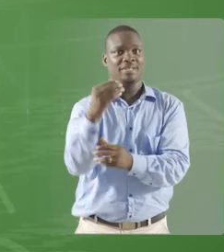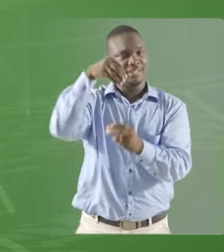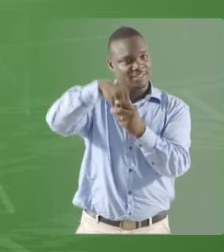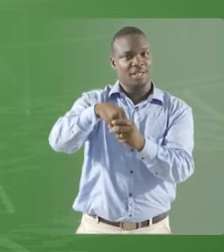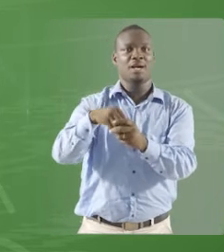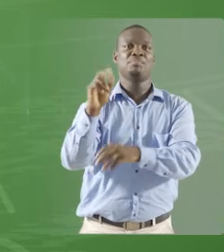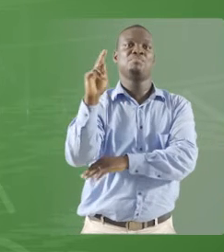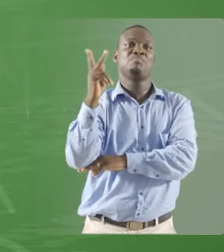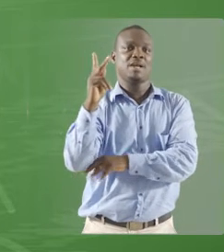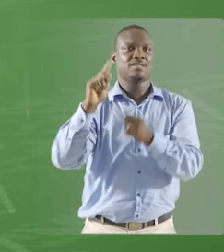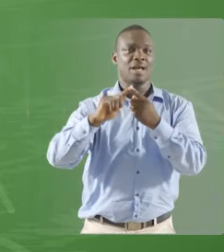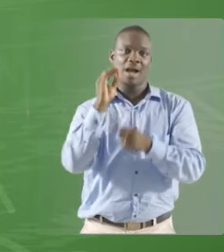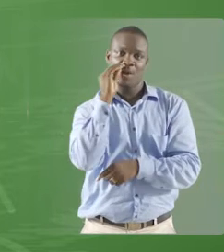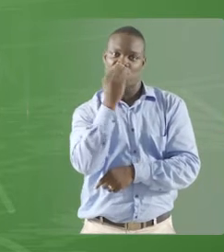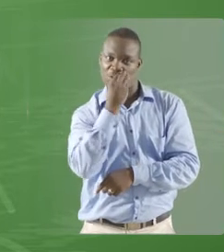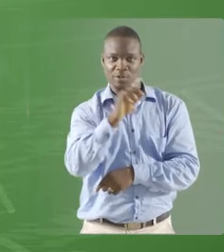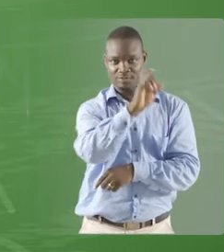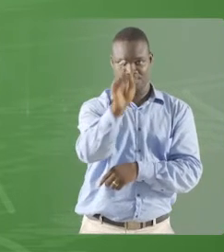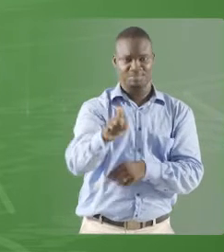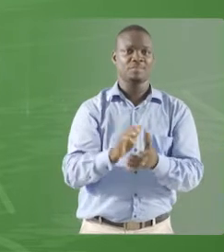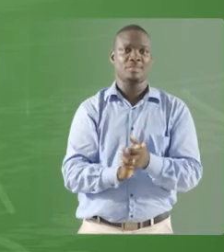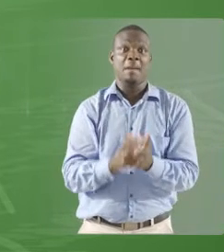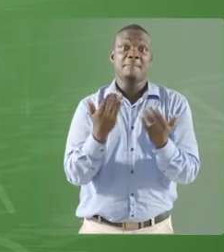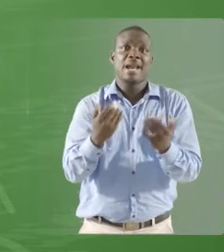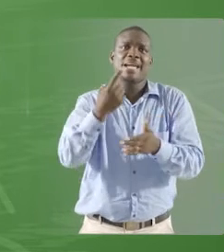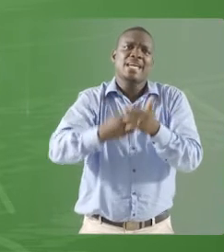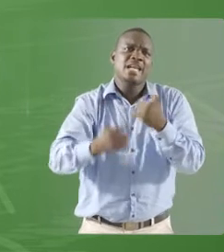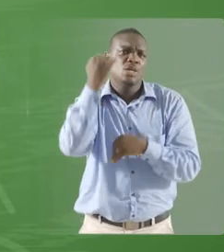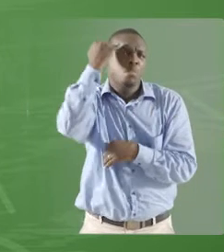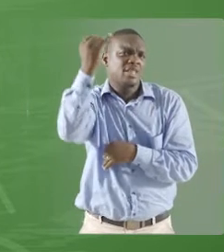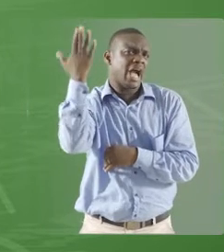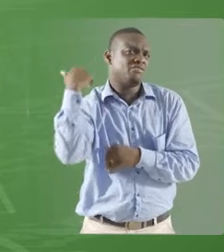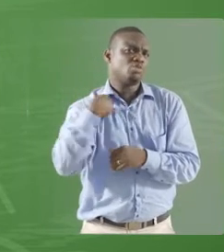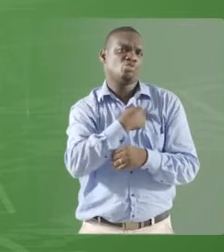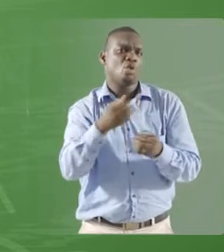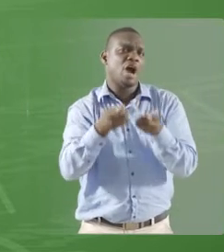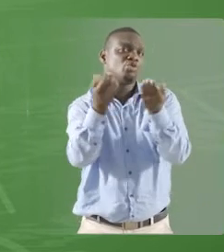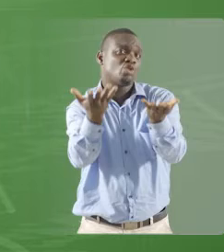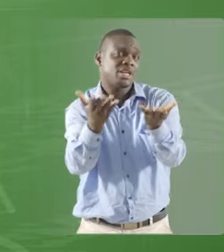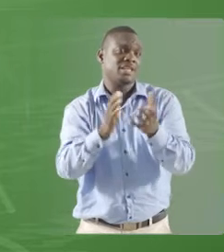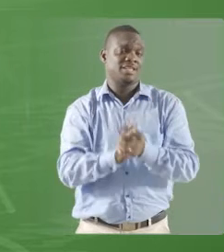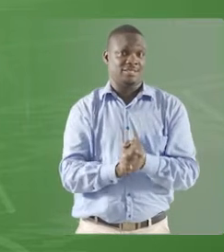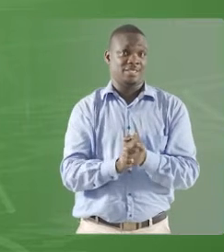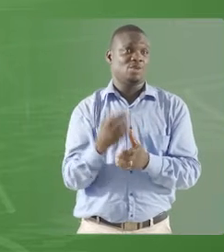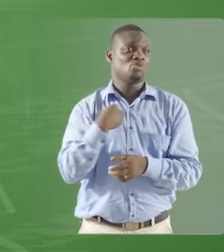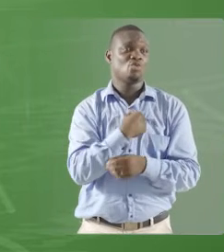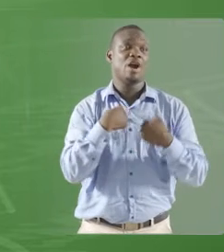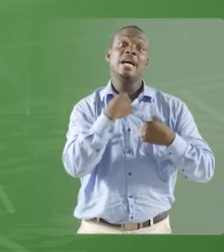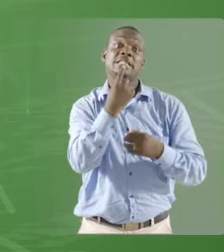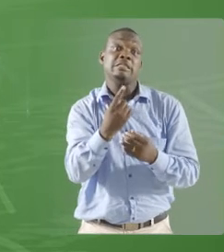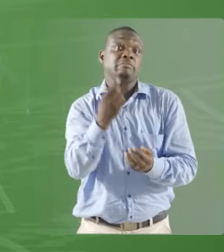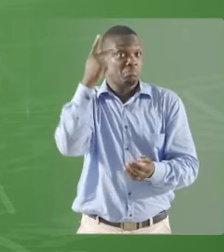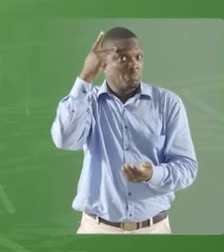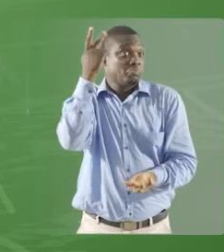les plantes à fleurs? Et quelle est l'hypothèse que nous avons développée? Nous avons dit que peut-être